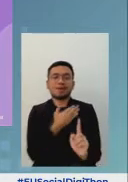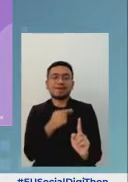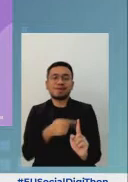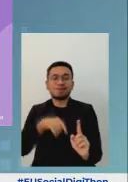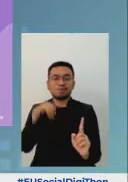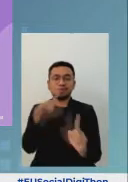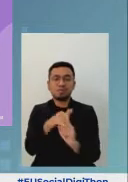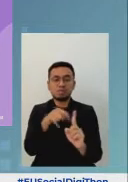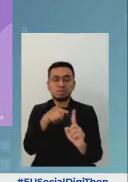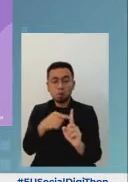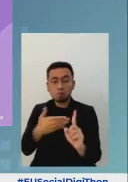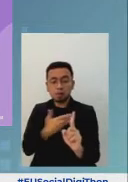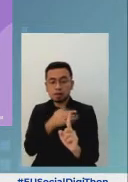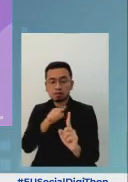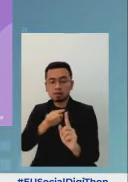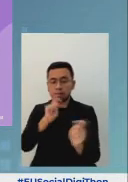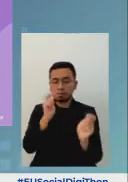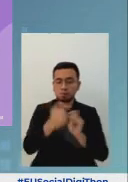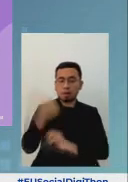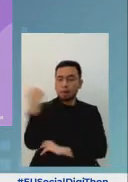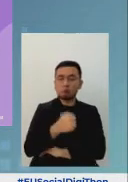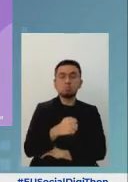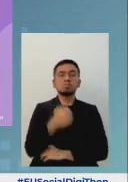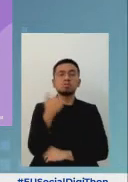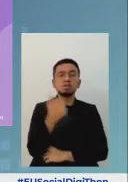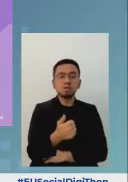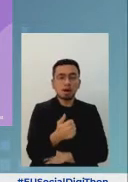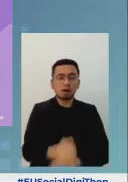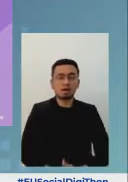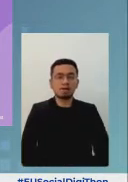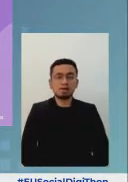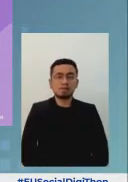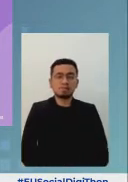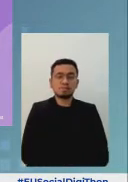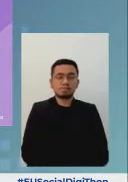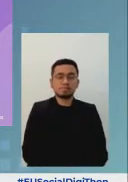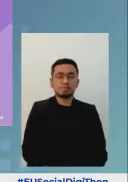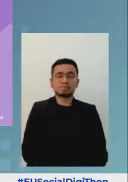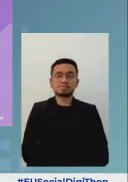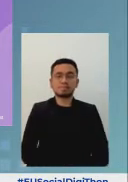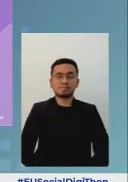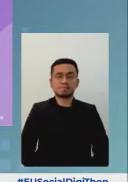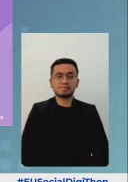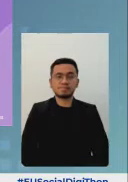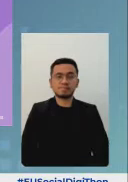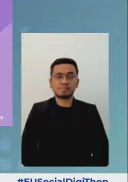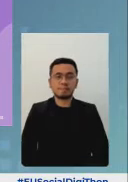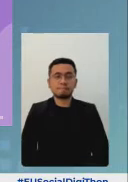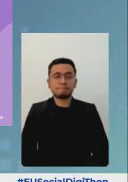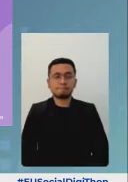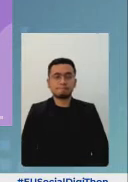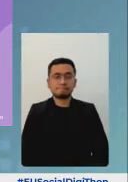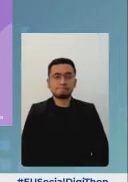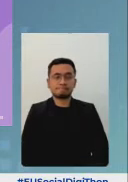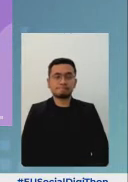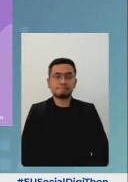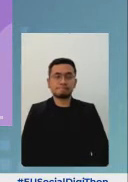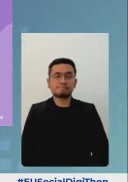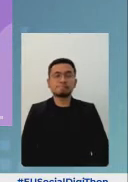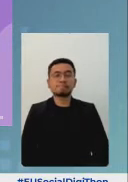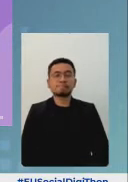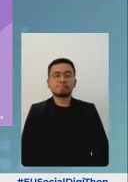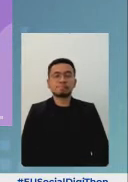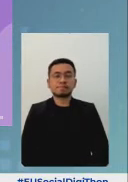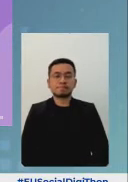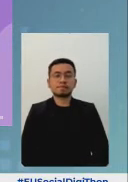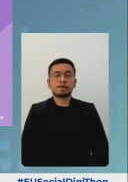tentunya tidak berhenti-berhenti nih ya cyberbullying-nya. Nah, kira-kira kalau dari sisi penyintas